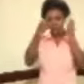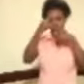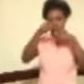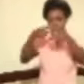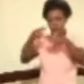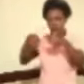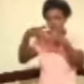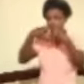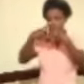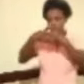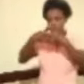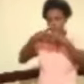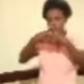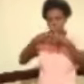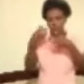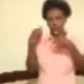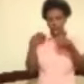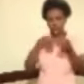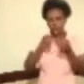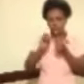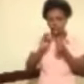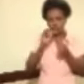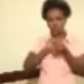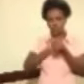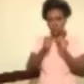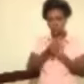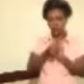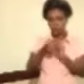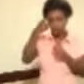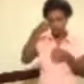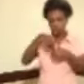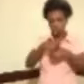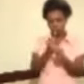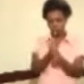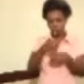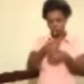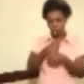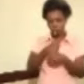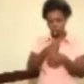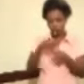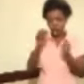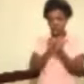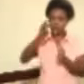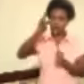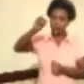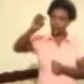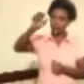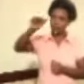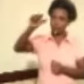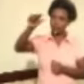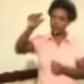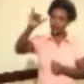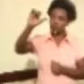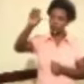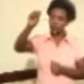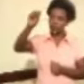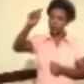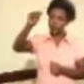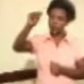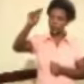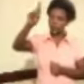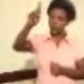problème ça. Nous avons un problème en ce qui concerne la formation des magistrats, formation des avocats. Nous avons un